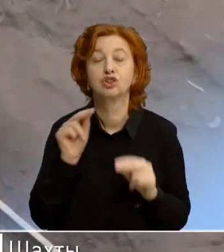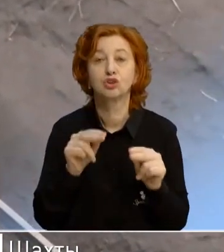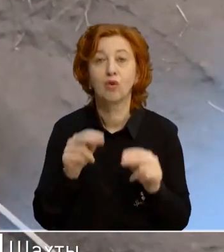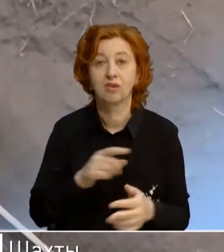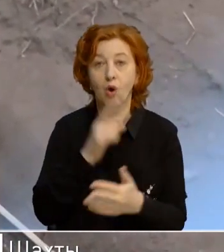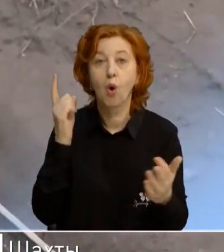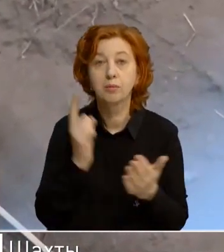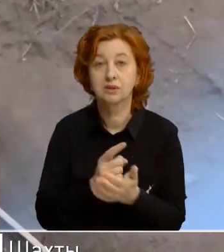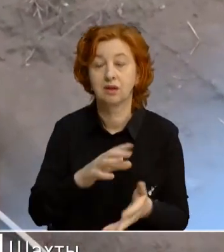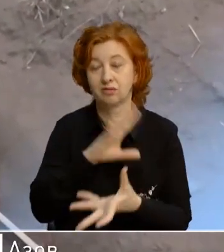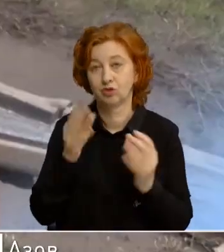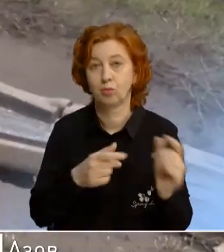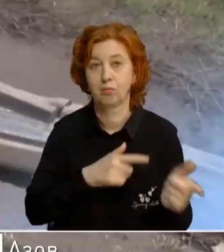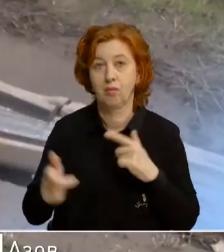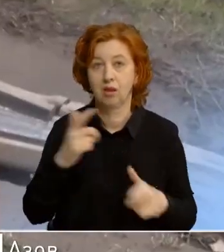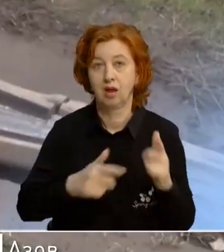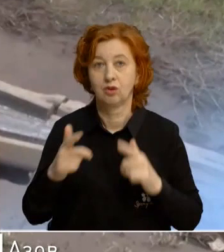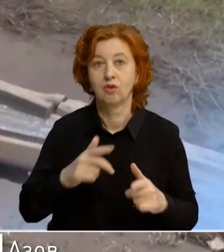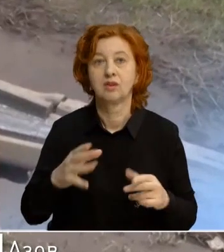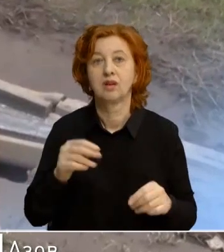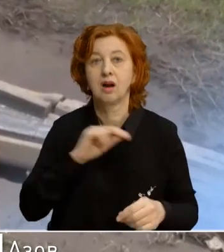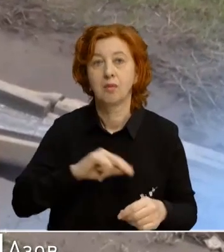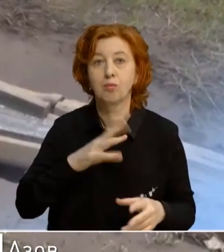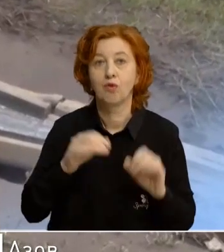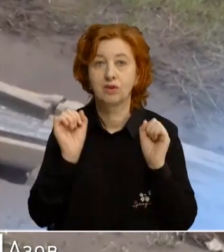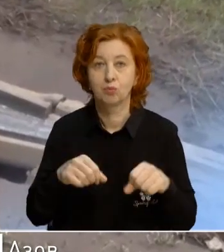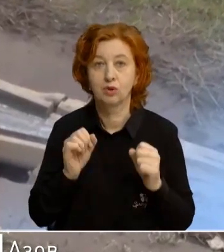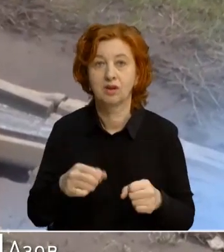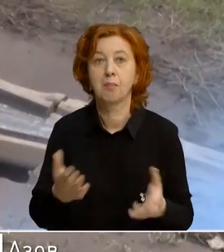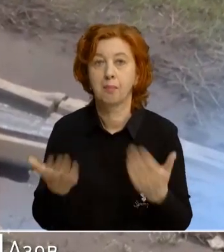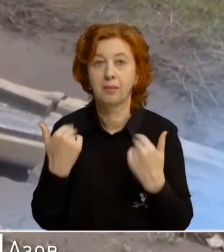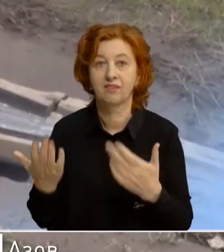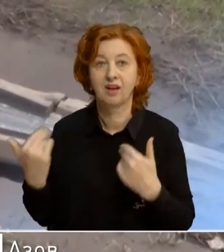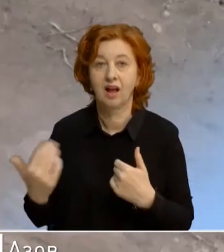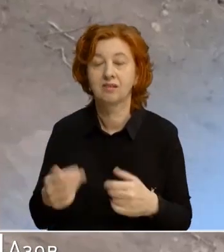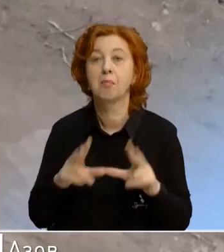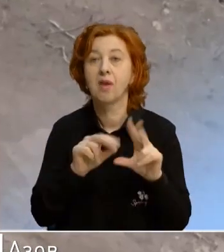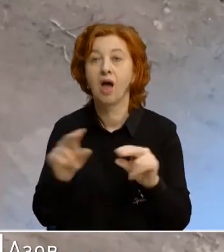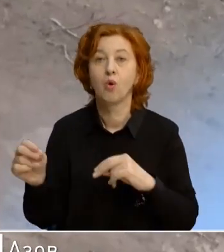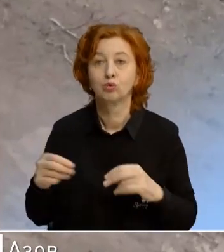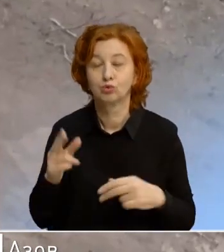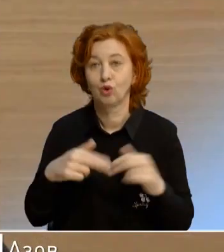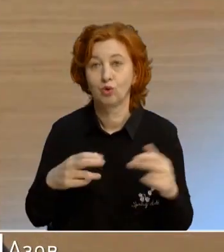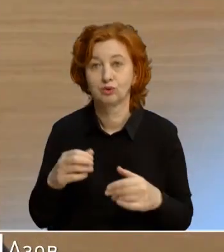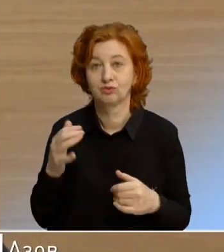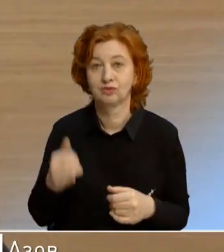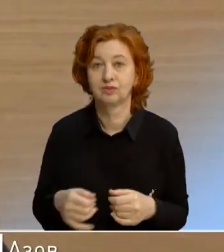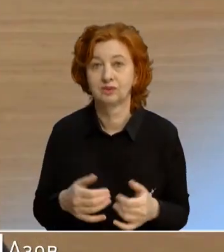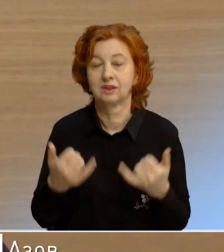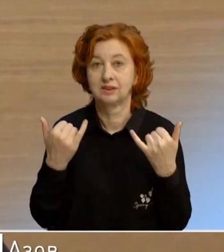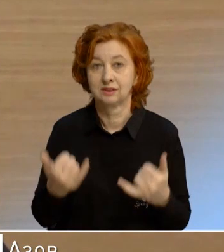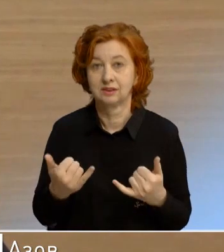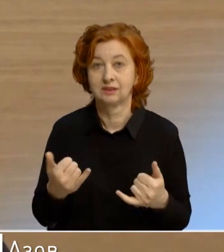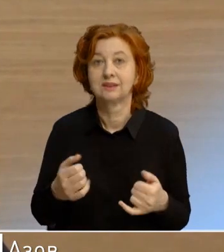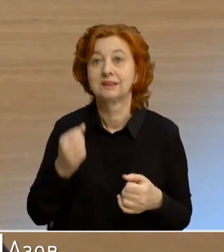обязательно информировать жителей Таганрога о предстоящих работах и по возможности привлекать население к благоустройству. Люди имеют